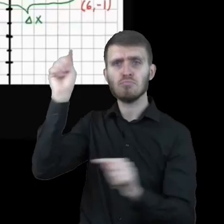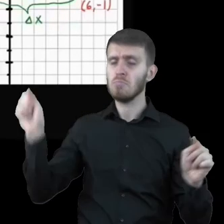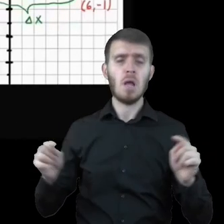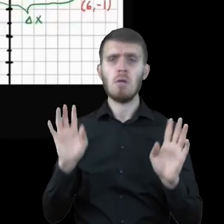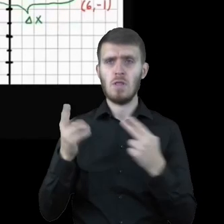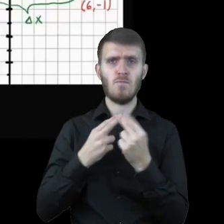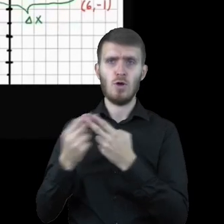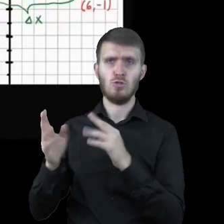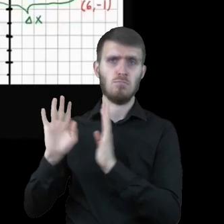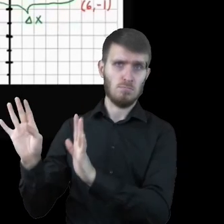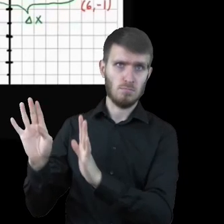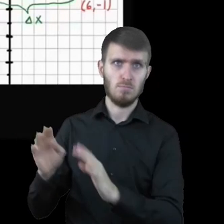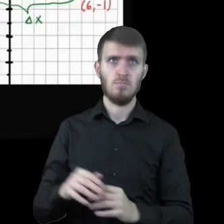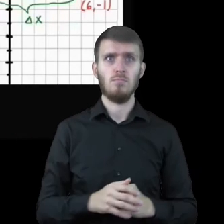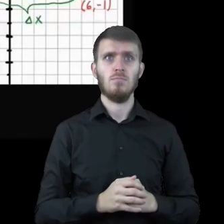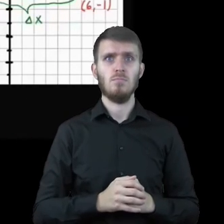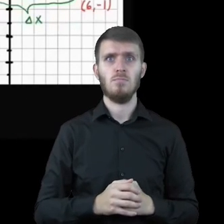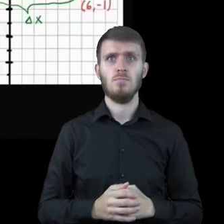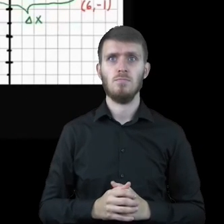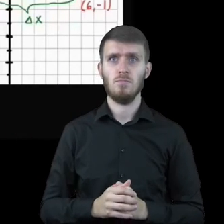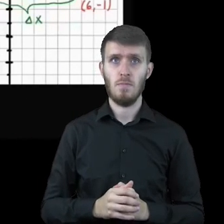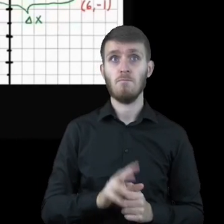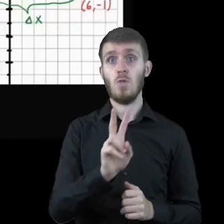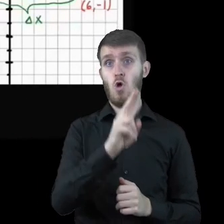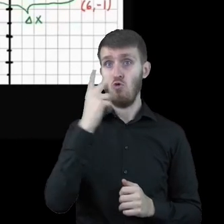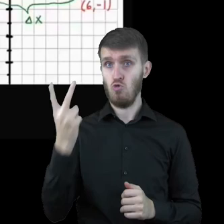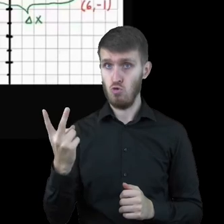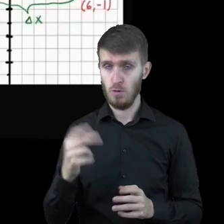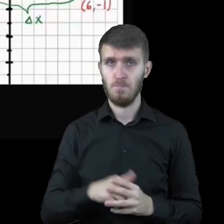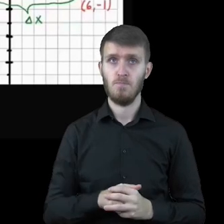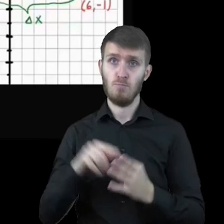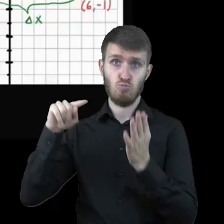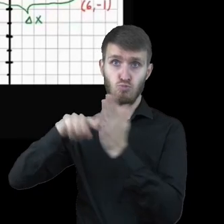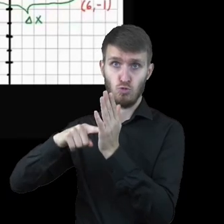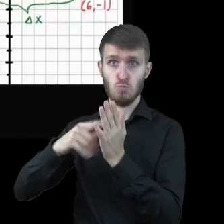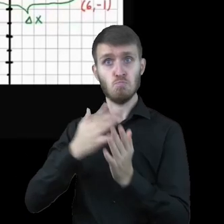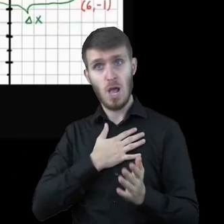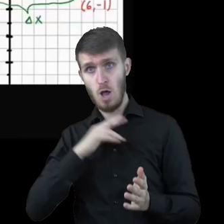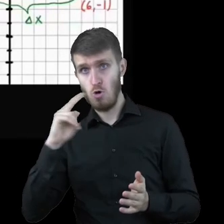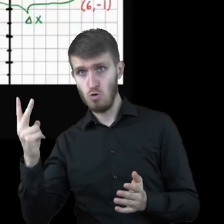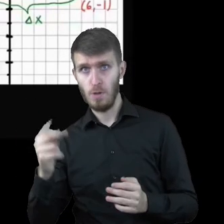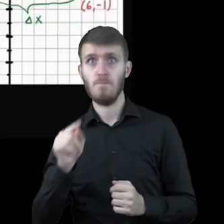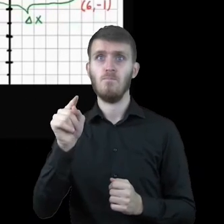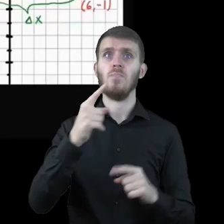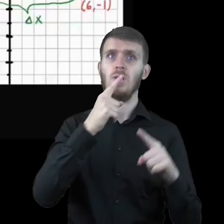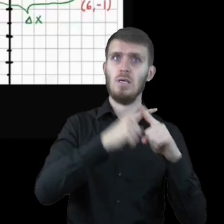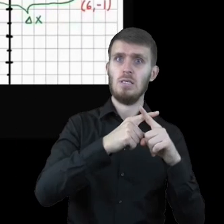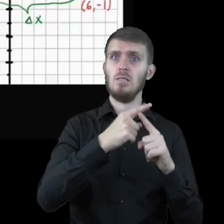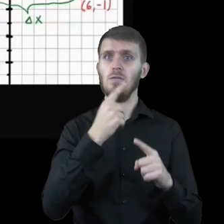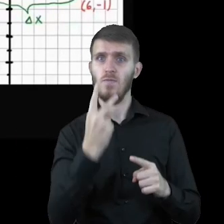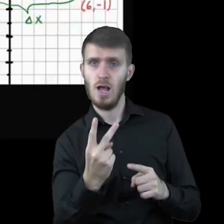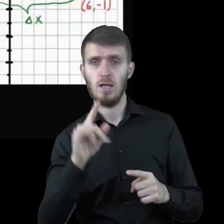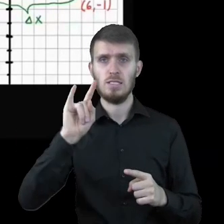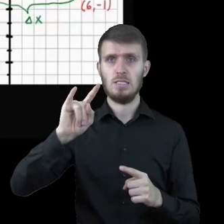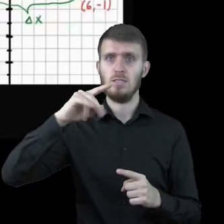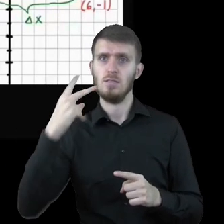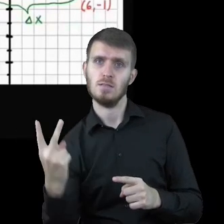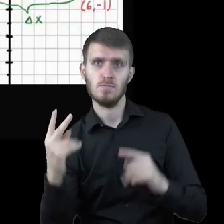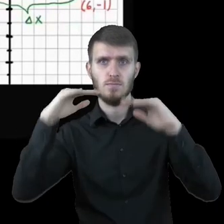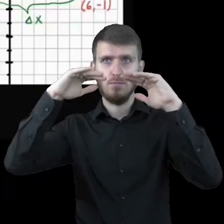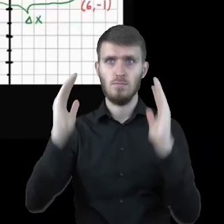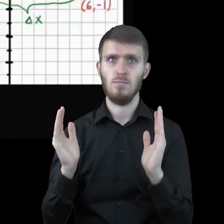dowolne współrzędne i drugi punkt ma współrzędne X2